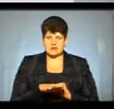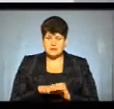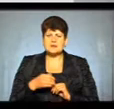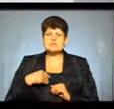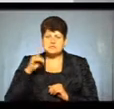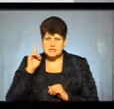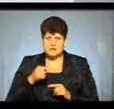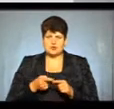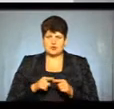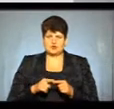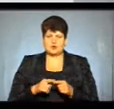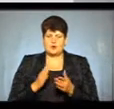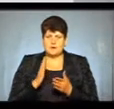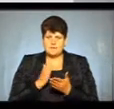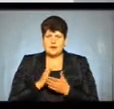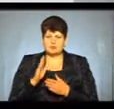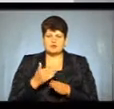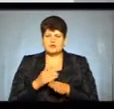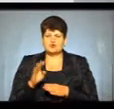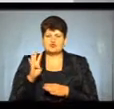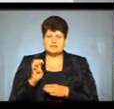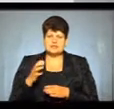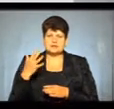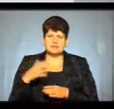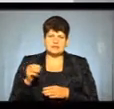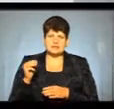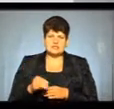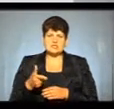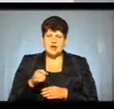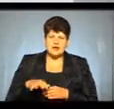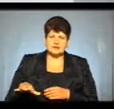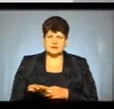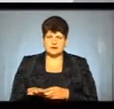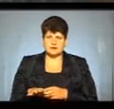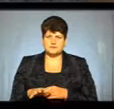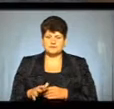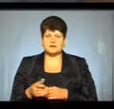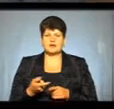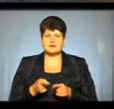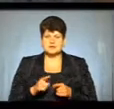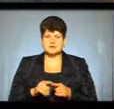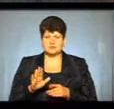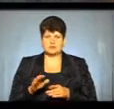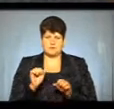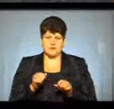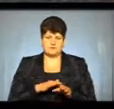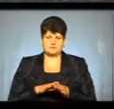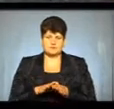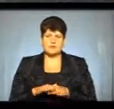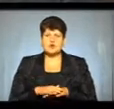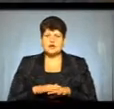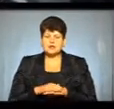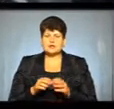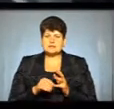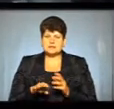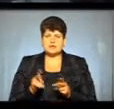має бути виділено 450 тисяч гектарів. І це право буде реалізовано. Про ринок землі на зустрічі висловилася